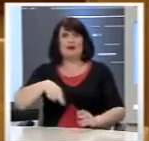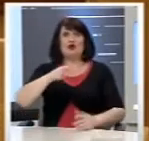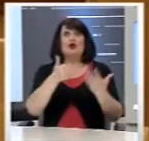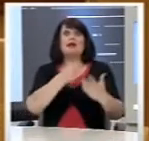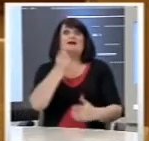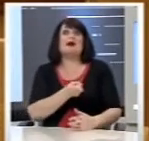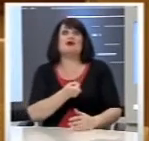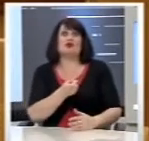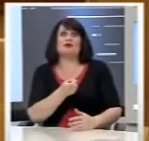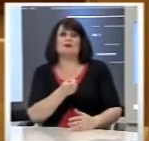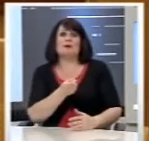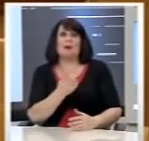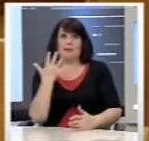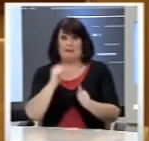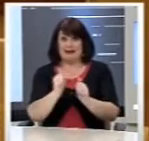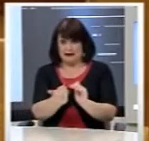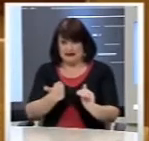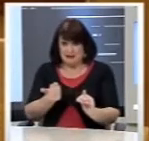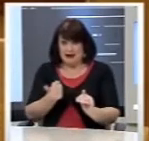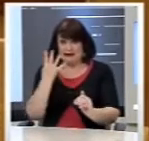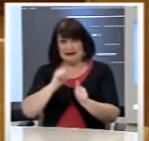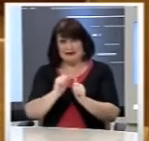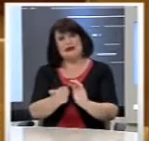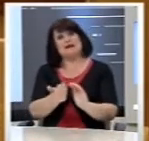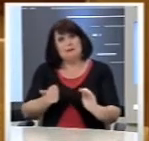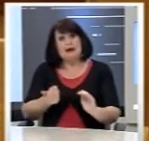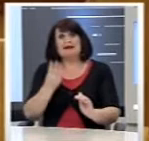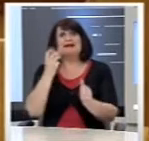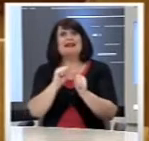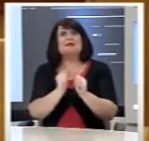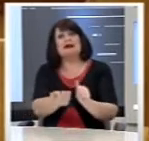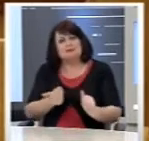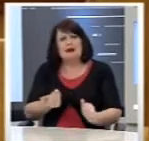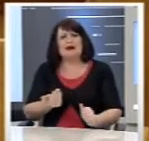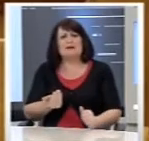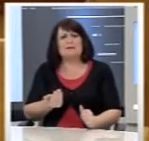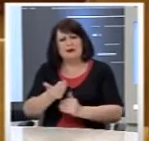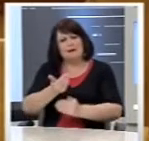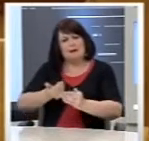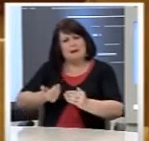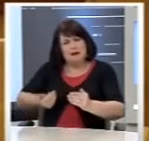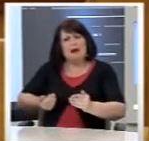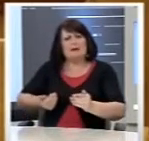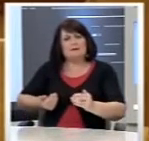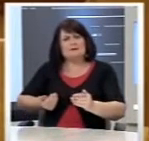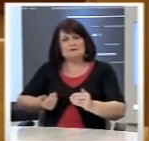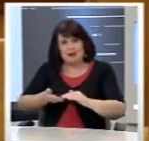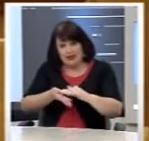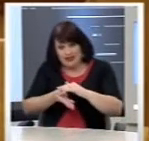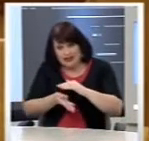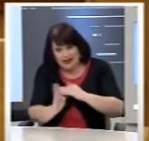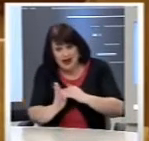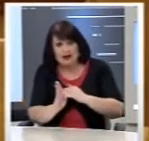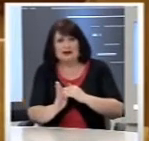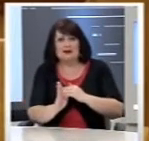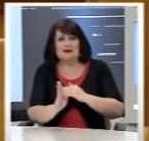6%. 5 μήνες πριν, 4 μήνες πριν, 3 μήνες πριν, και καθώς πλησίαζε η ημερομηνία εξόδου, τα